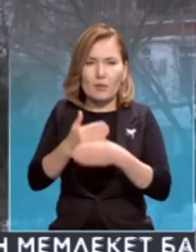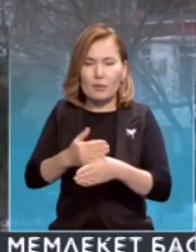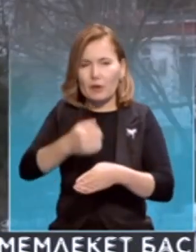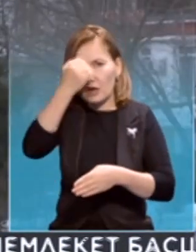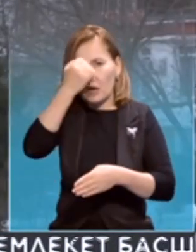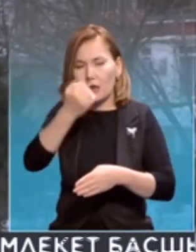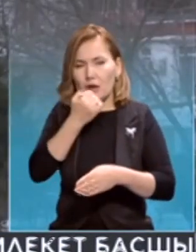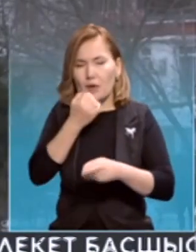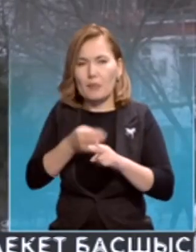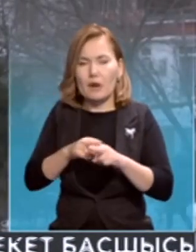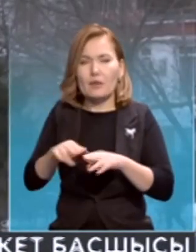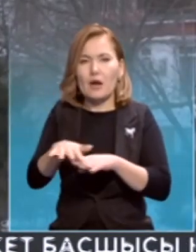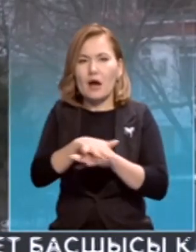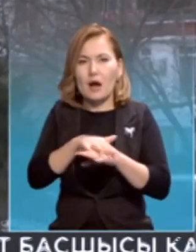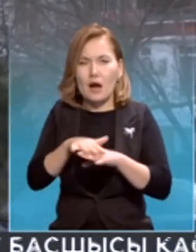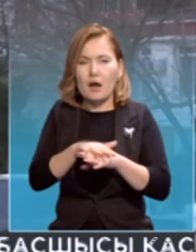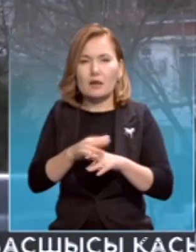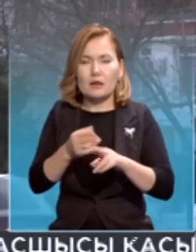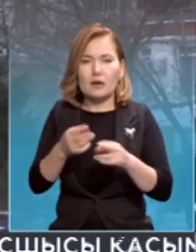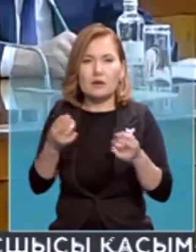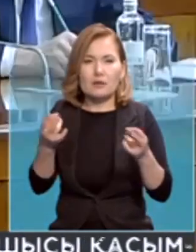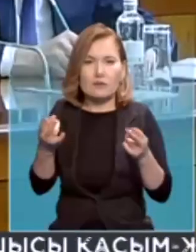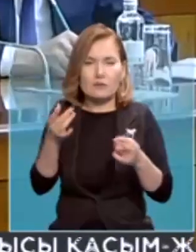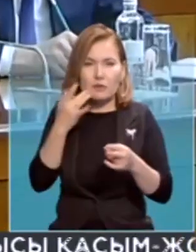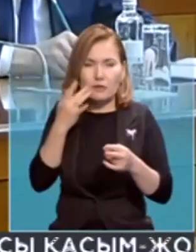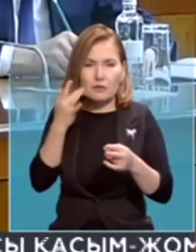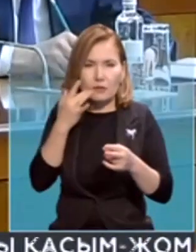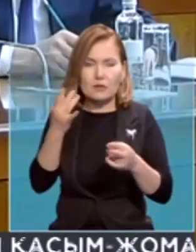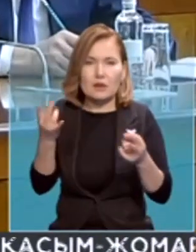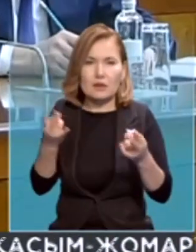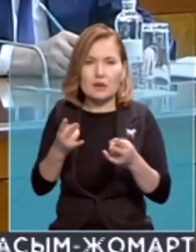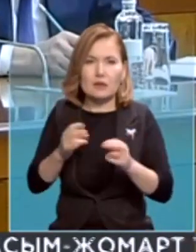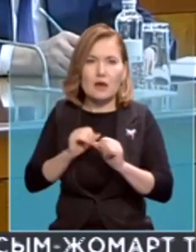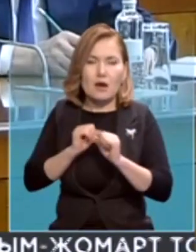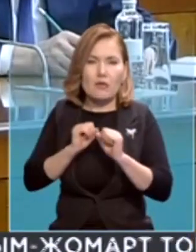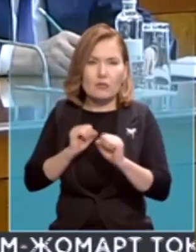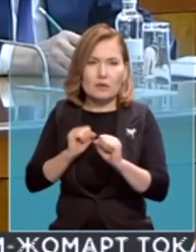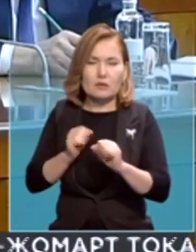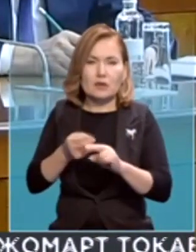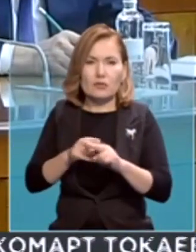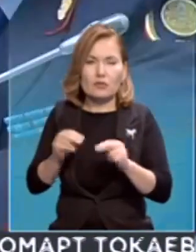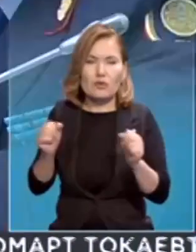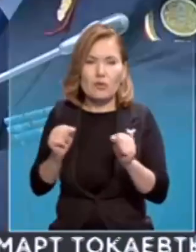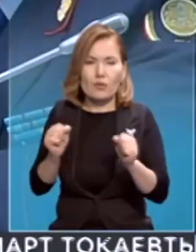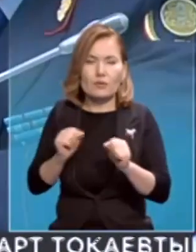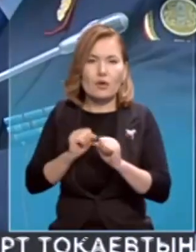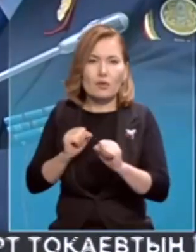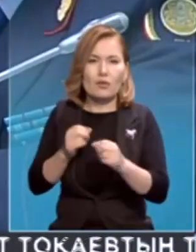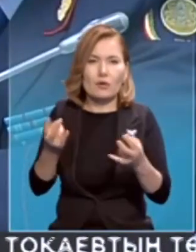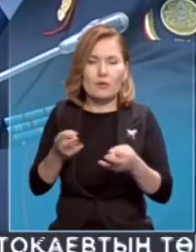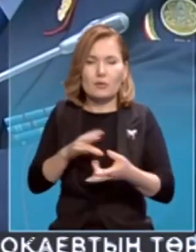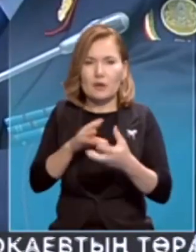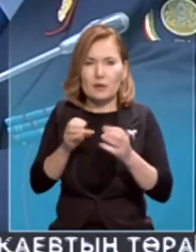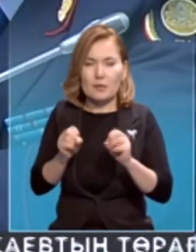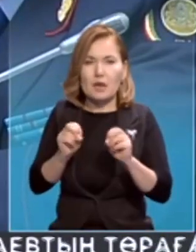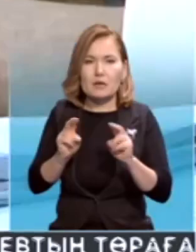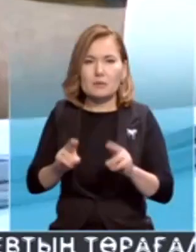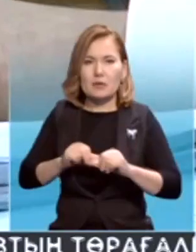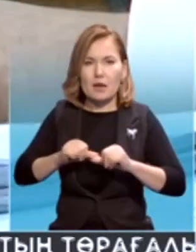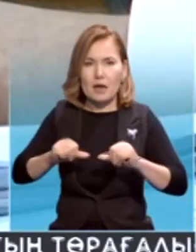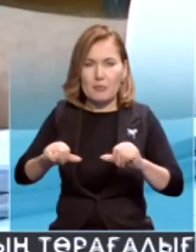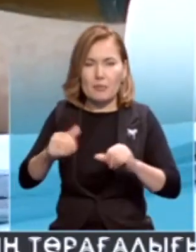былай журтту тоңдурууга болмайтынын эскертти. Менин тапшырмам боюнча президент акимчилиги жанынан курулган арнайы